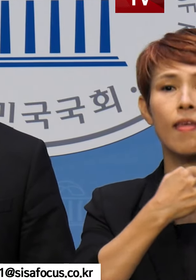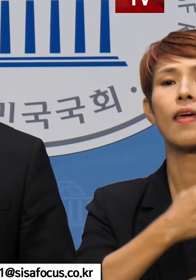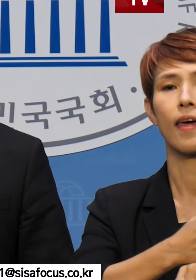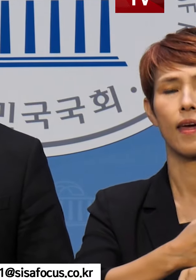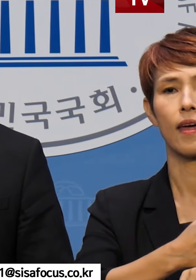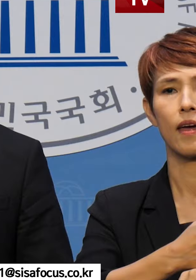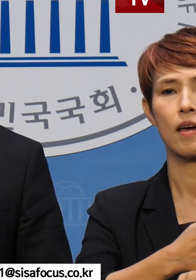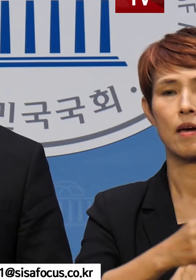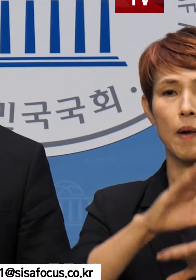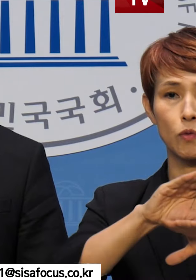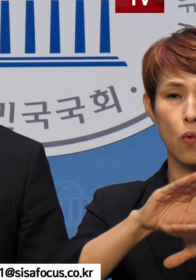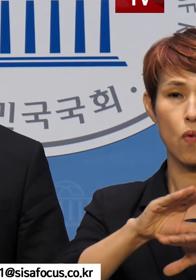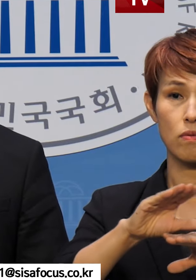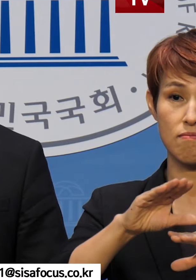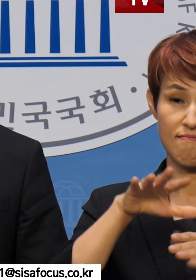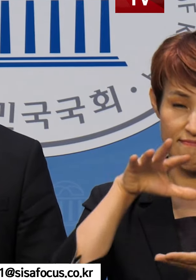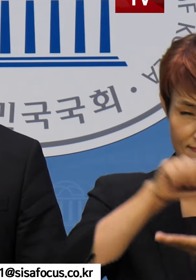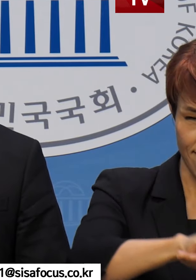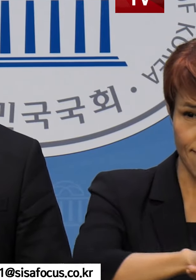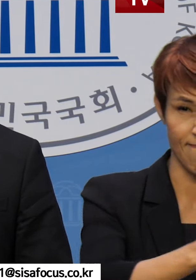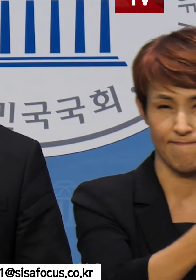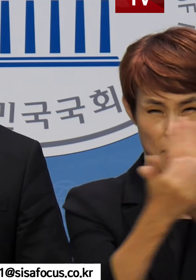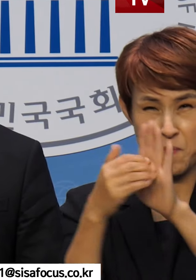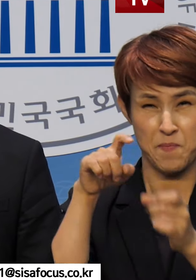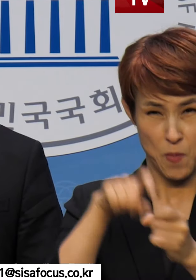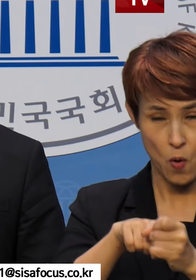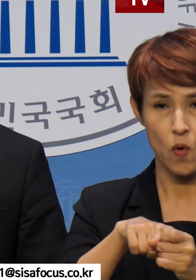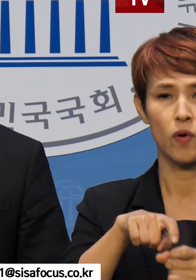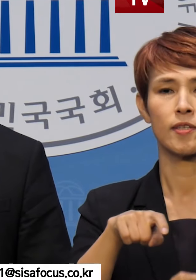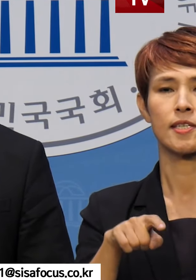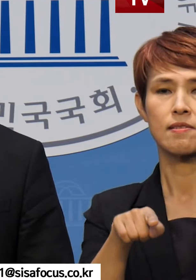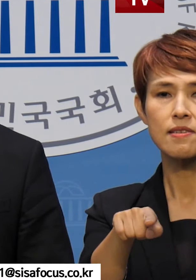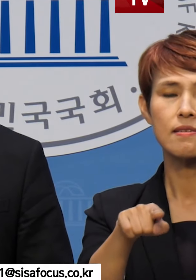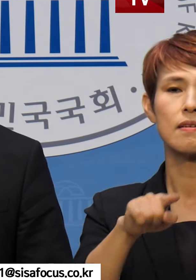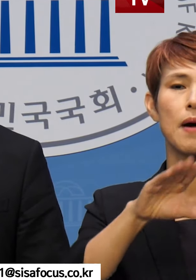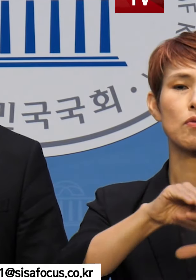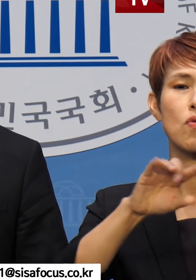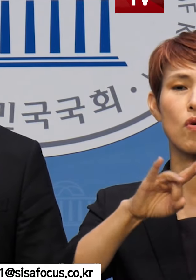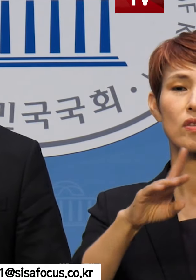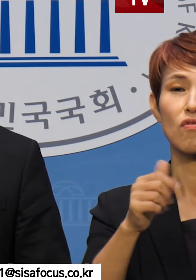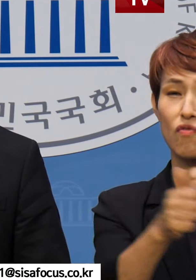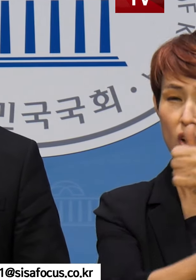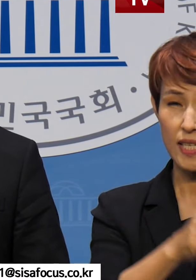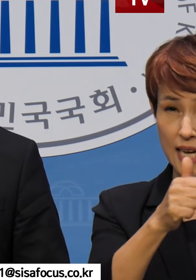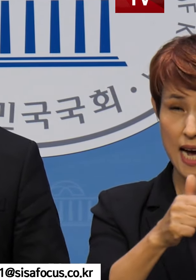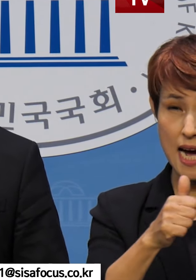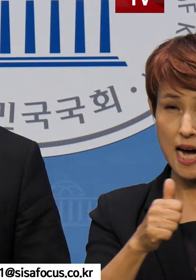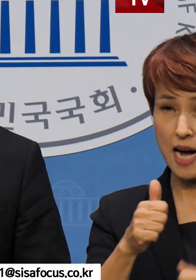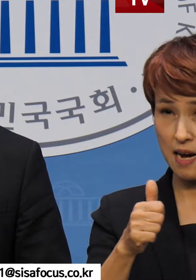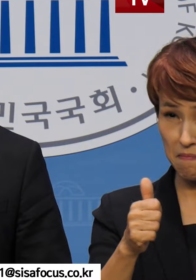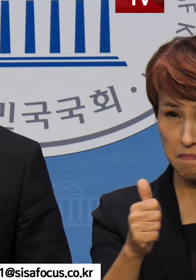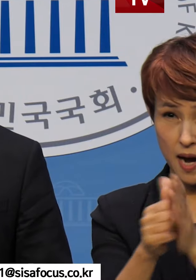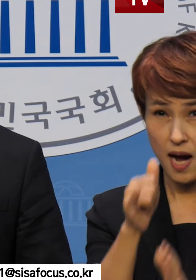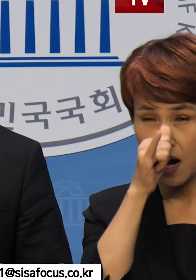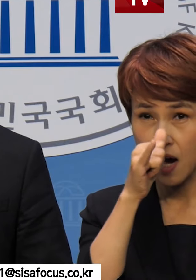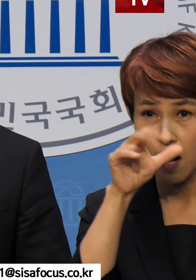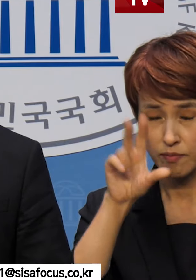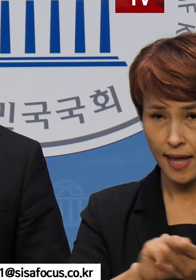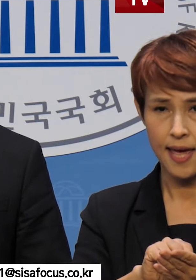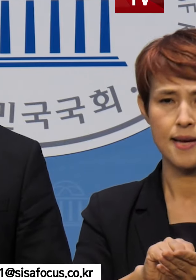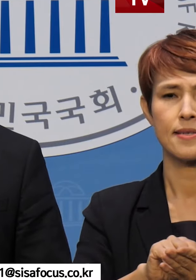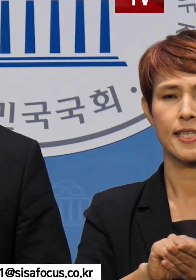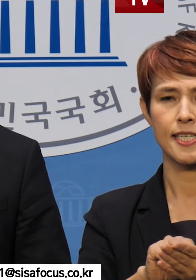드러내고 방송 장악을 위한 기괴한 방송통신위원장 이어달리기를 멈춰 세우겠습니다.